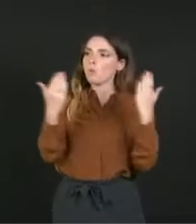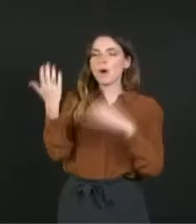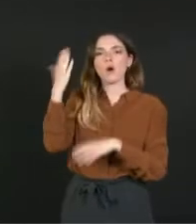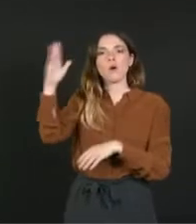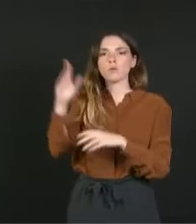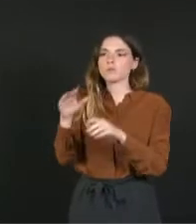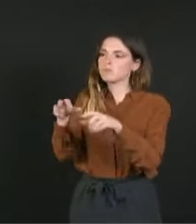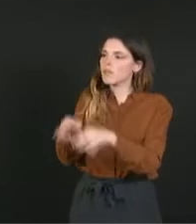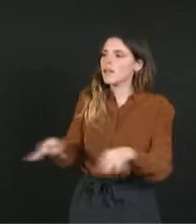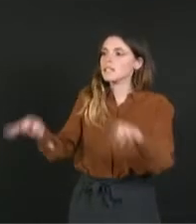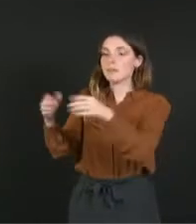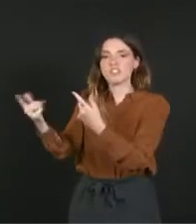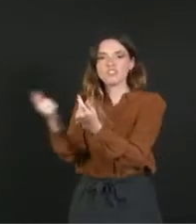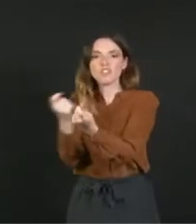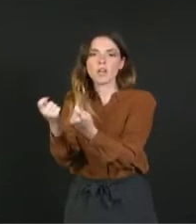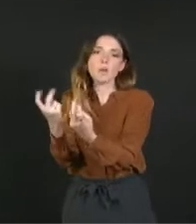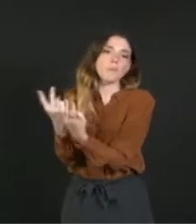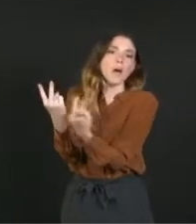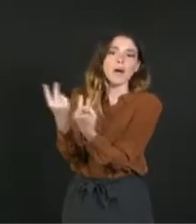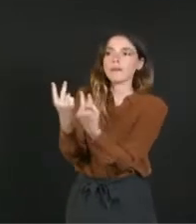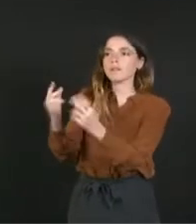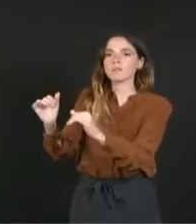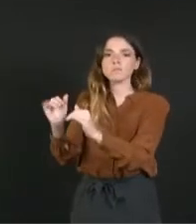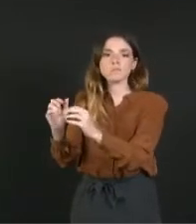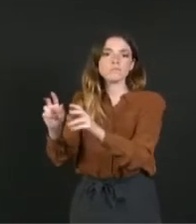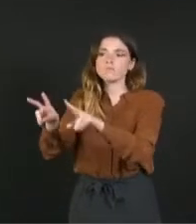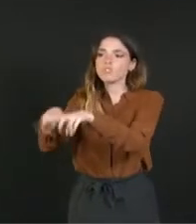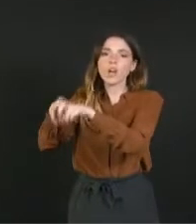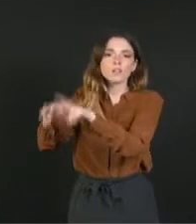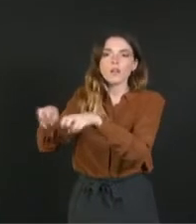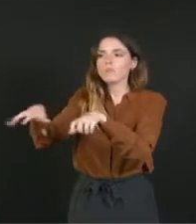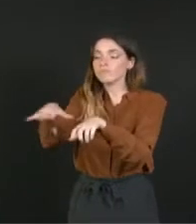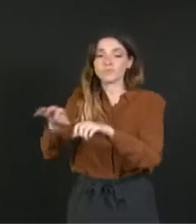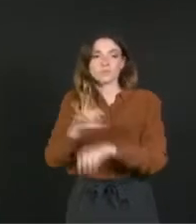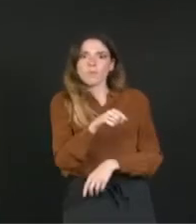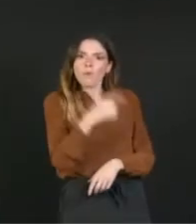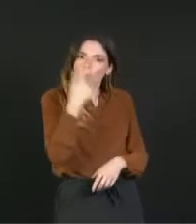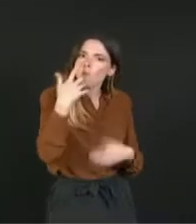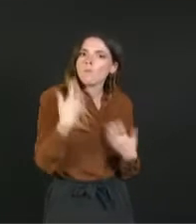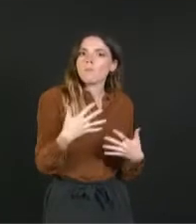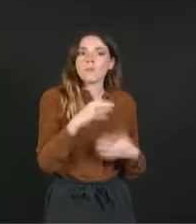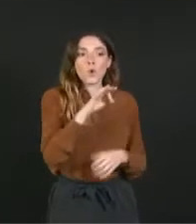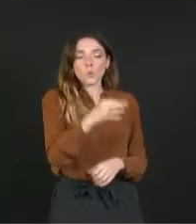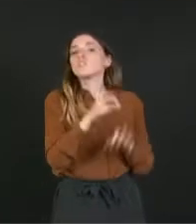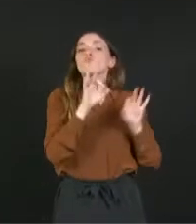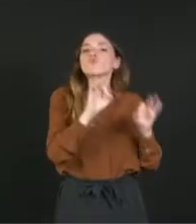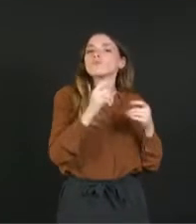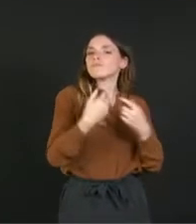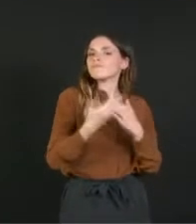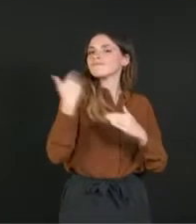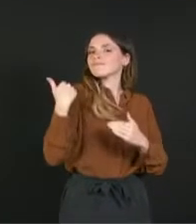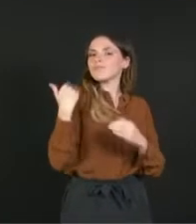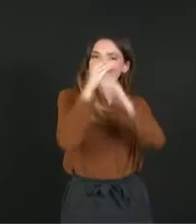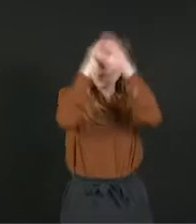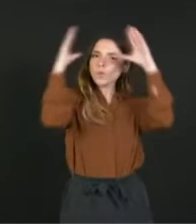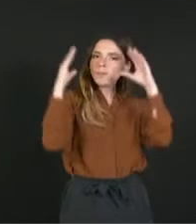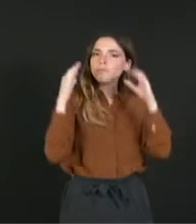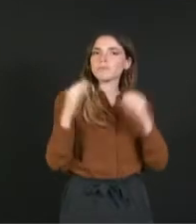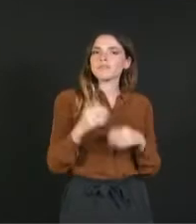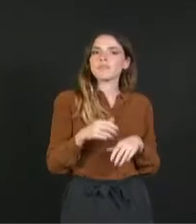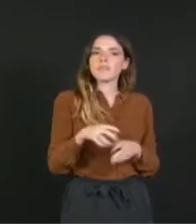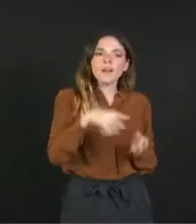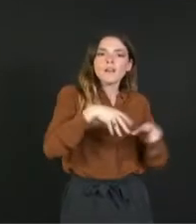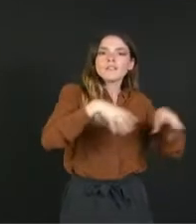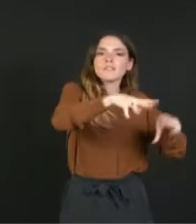et les parcs et jardins. Et ces friches, elles peuvent aussi participer de la trame verte et bleue. Une collègue,